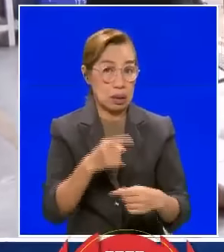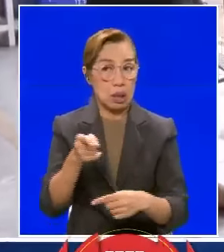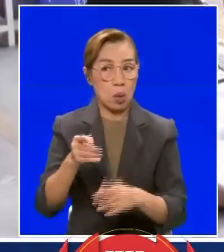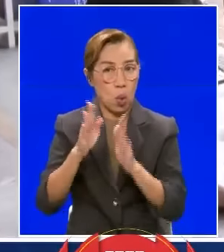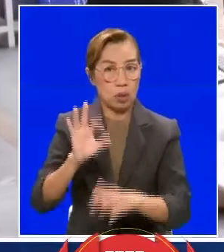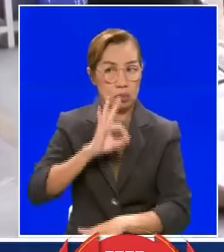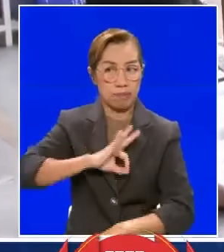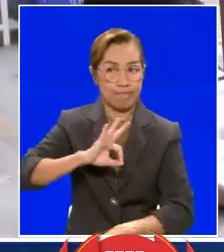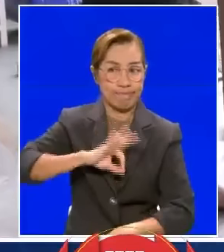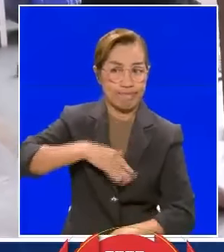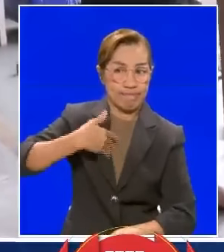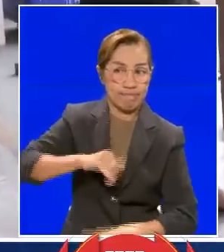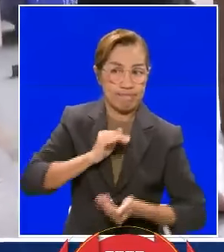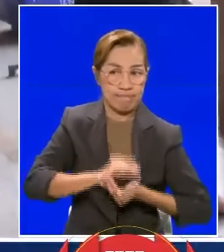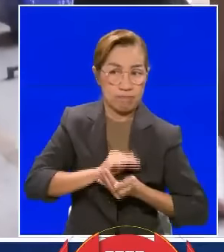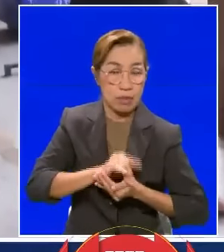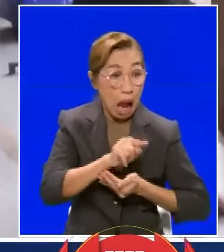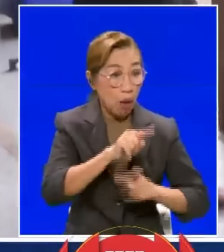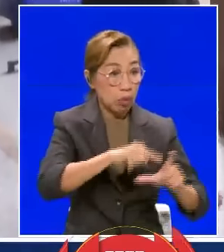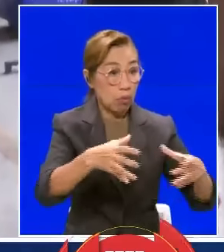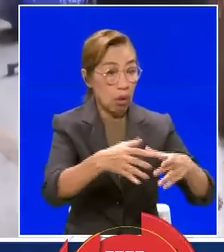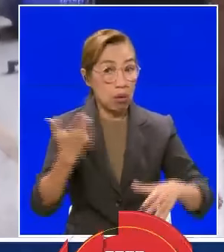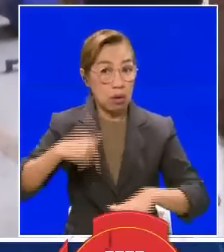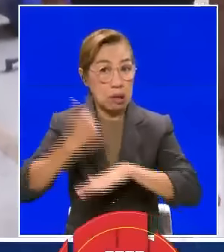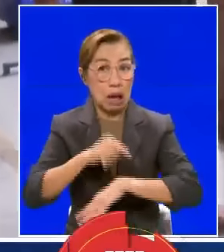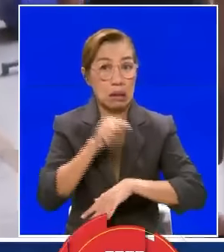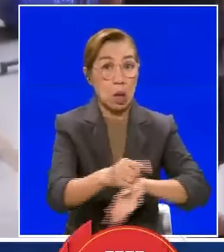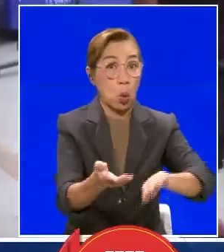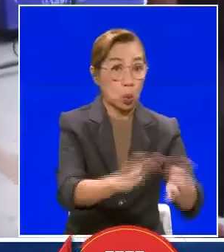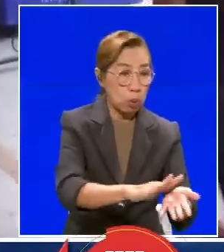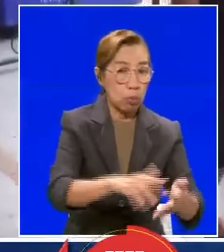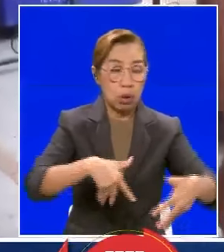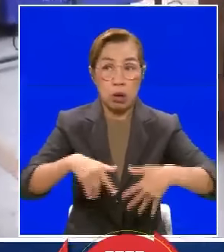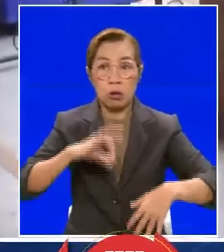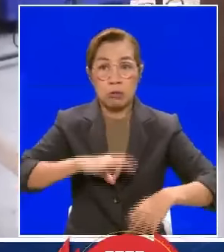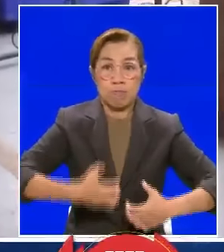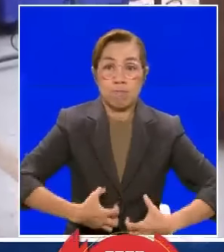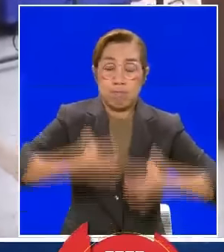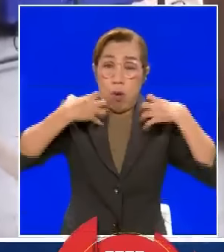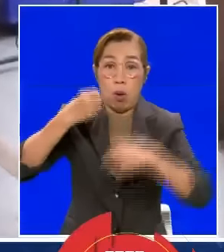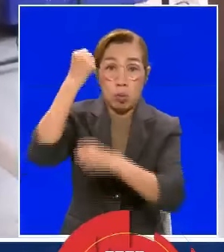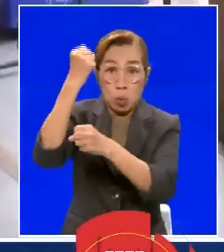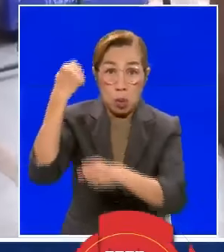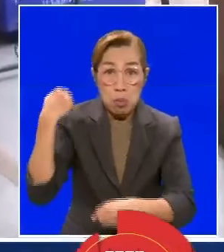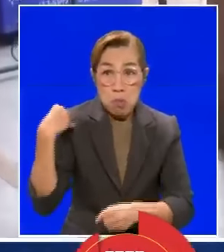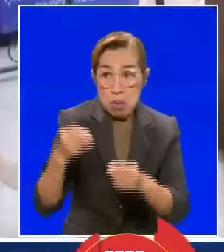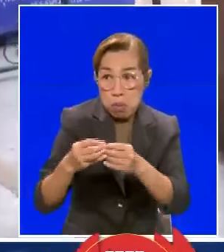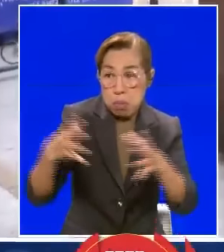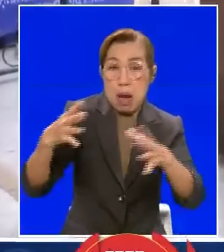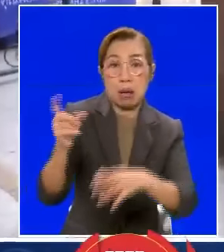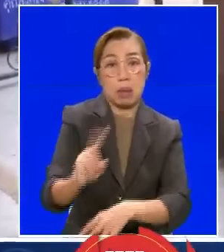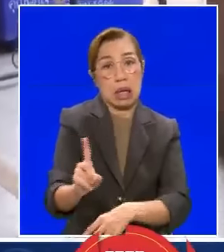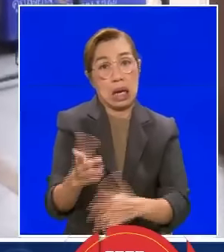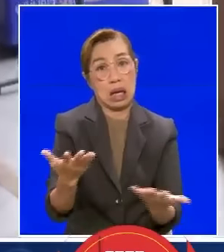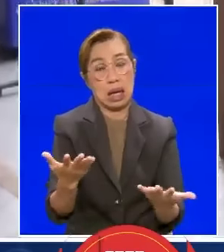จะจุดกระแสความไม่พอใจไหมจะมีการชุมนุมหรือเปล่าแล้วชุมนุมเนี่ยมันจะจุดติดขยายผลไปหรือไม่อันนี้ถ้าว่ากันตามตรง